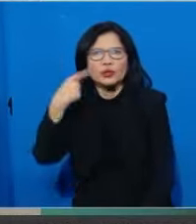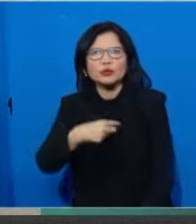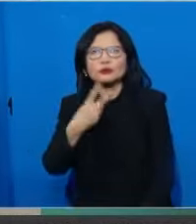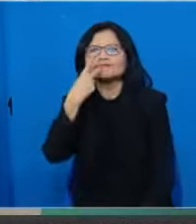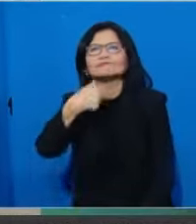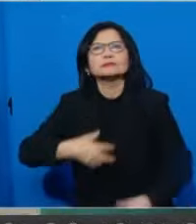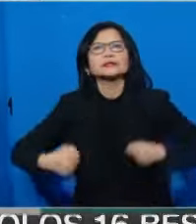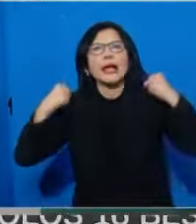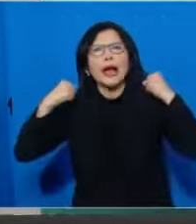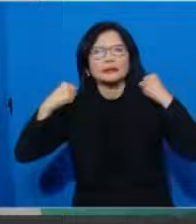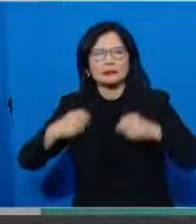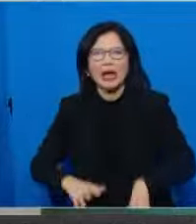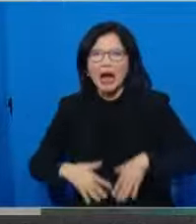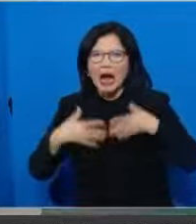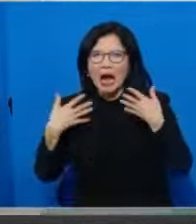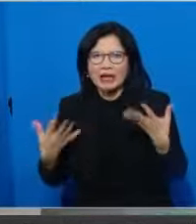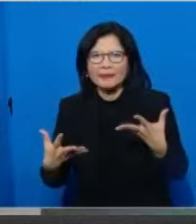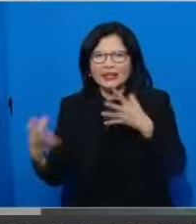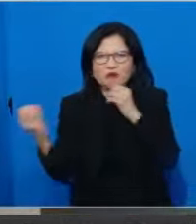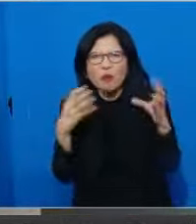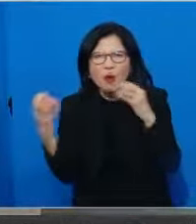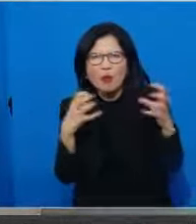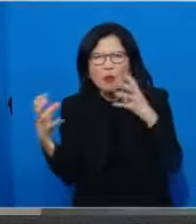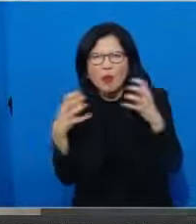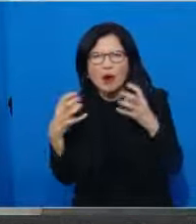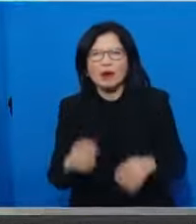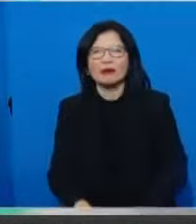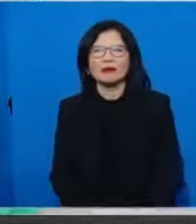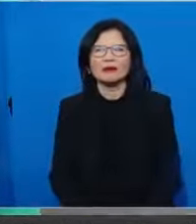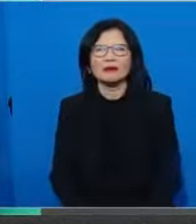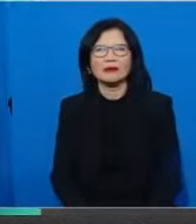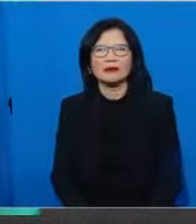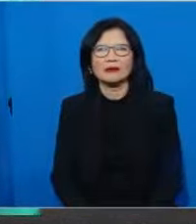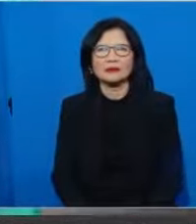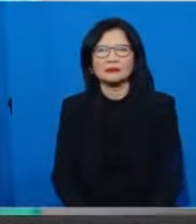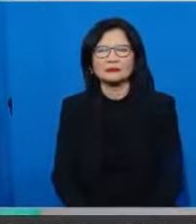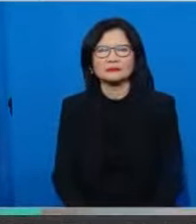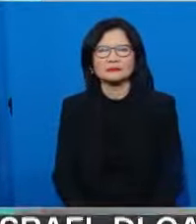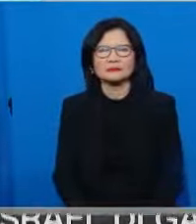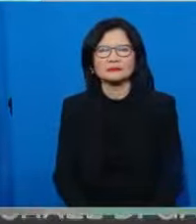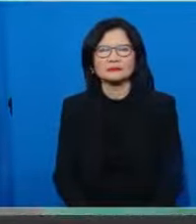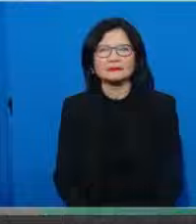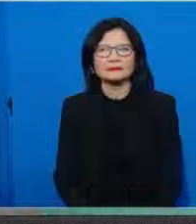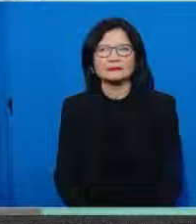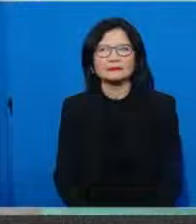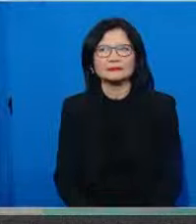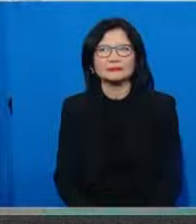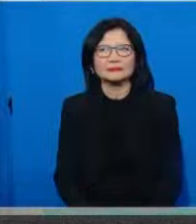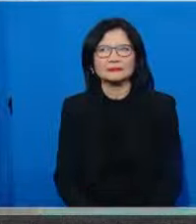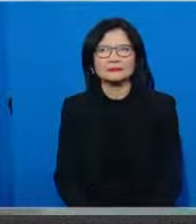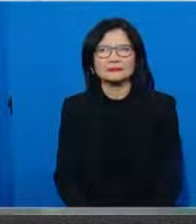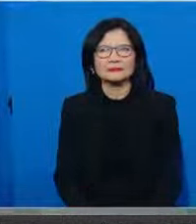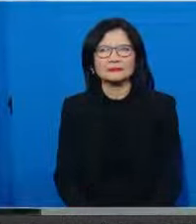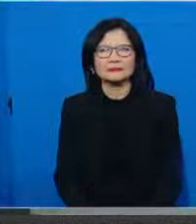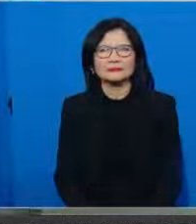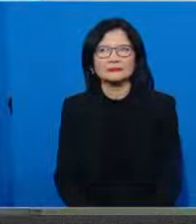sehat. Akibatnya, terjadi adu mulut. Tim Liputan, CNN Indonesia.